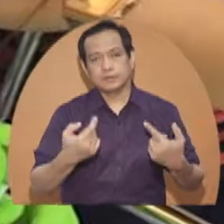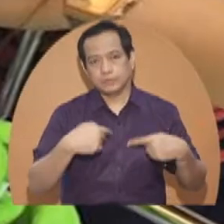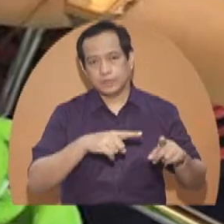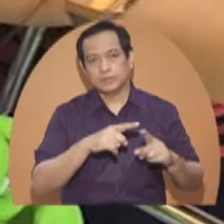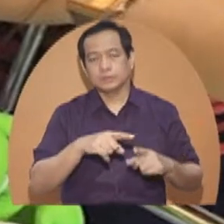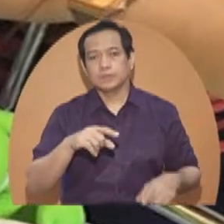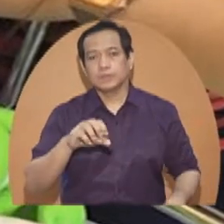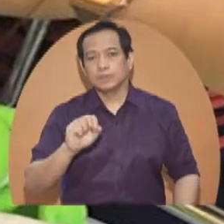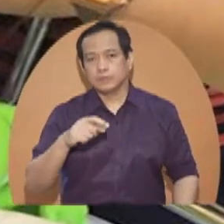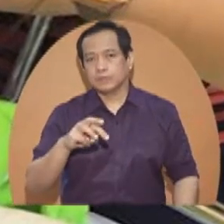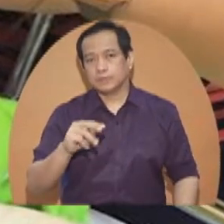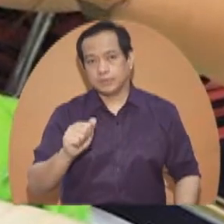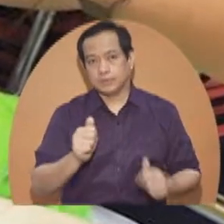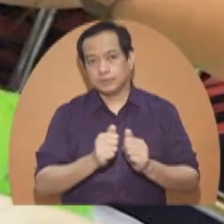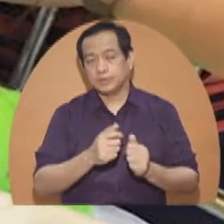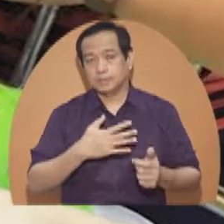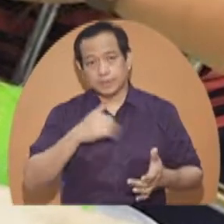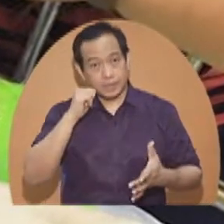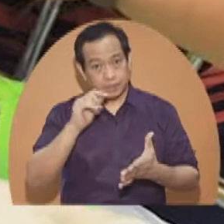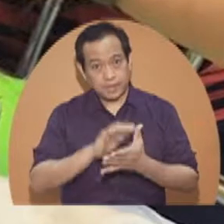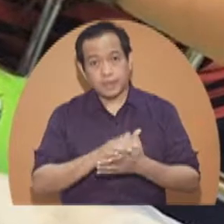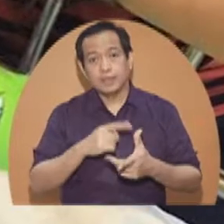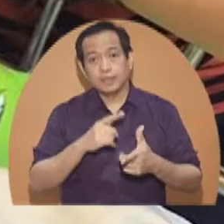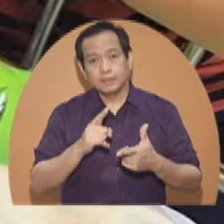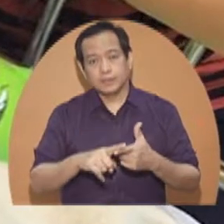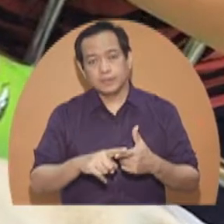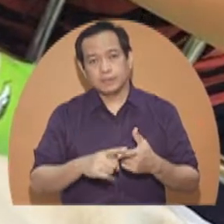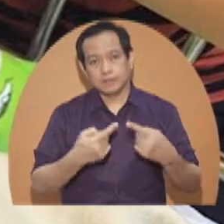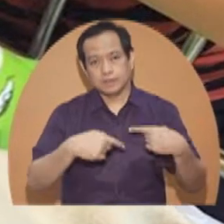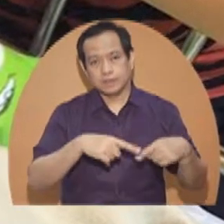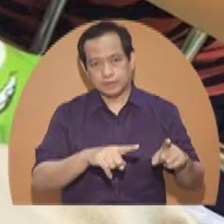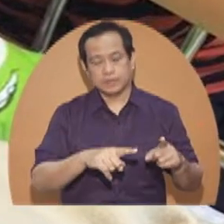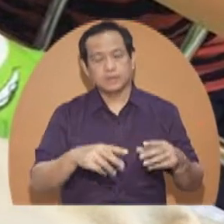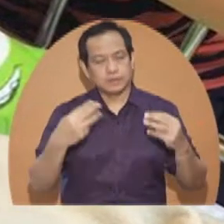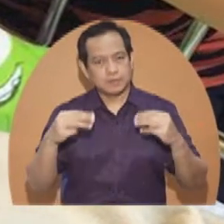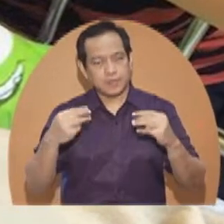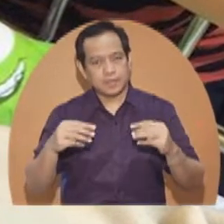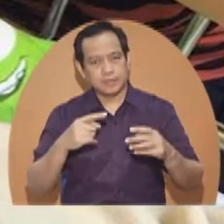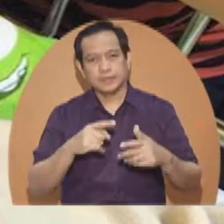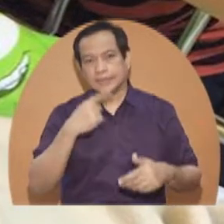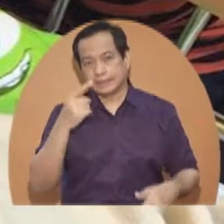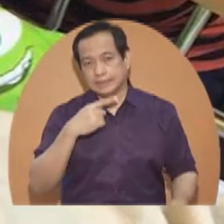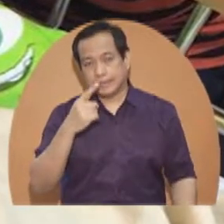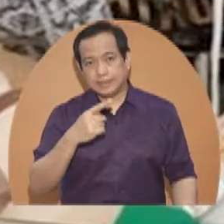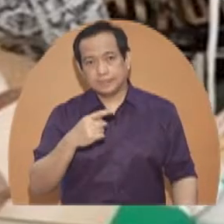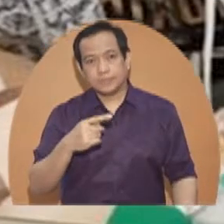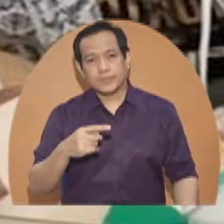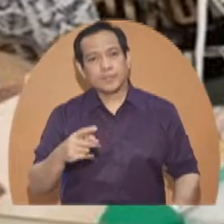nagpunta naman sila sa supermarket ng mami niya. Habang nandun siyang iniinda na lang niya nun, parang sinasabi niya na